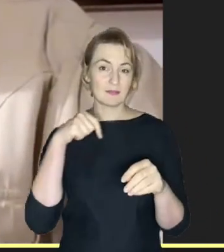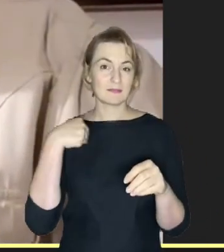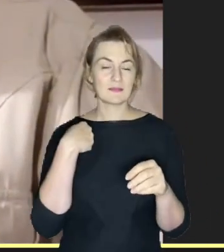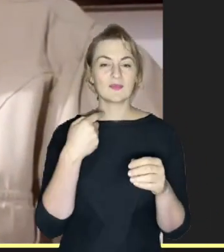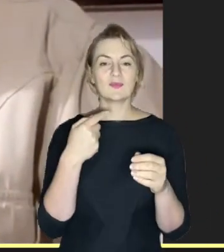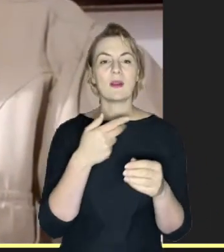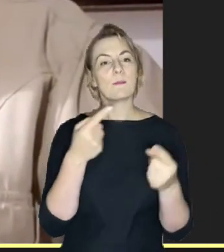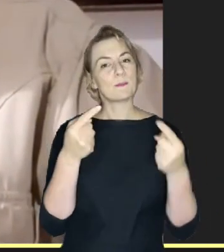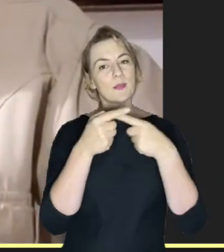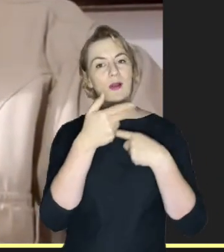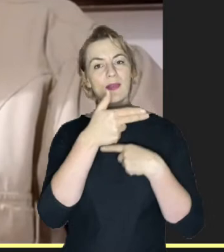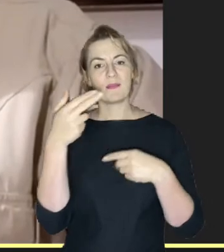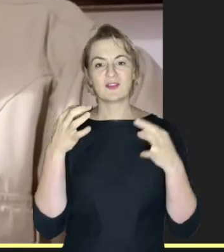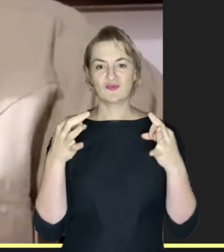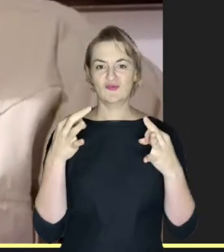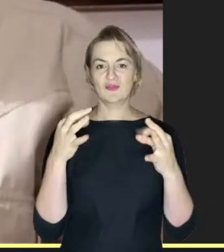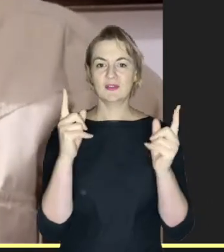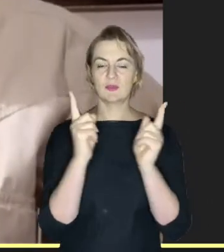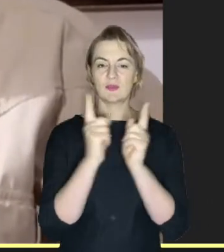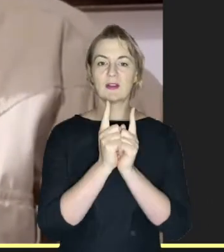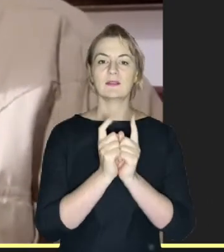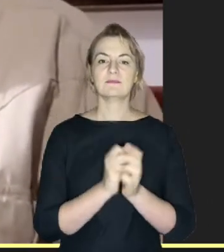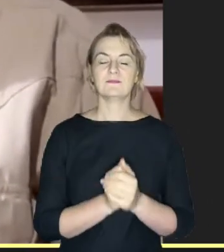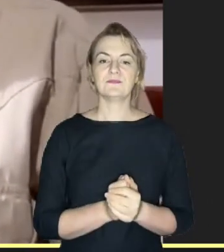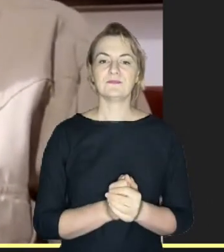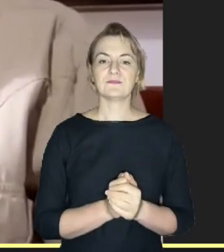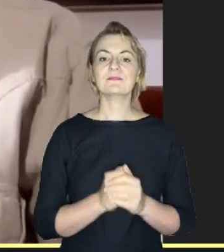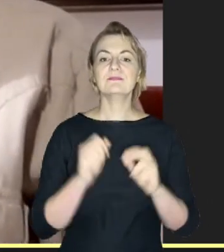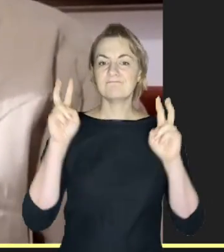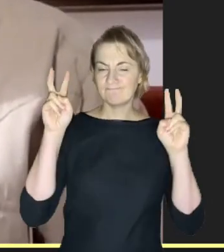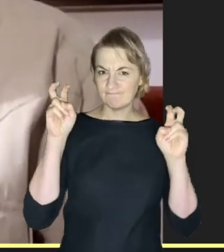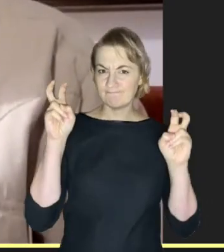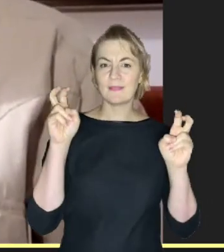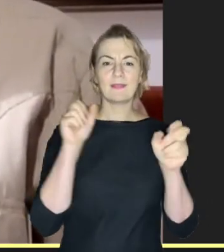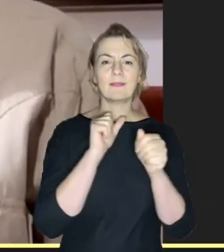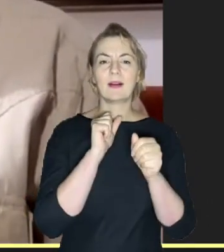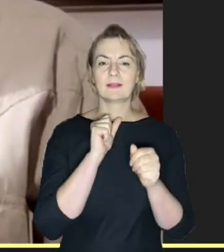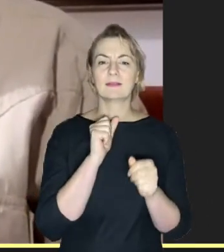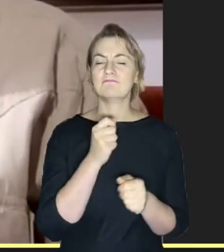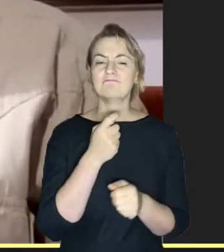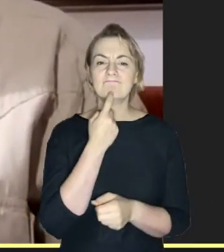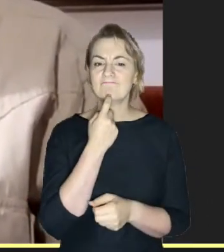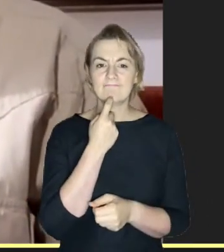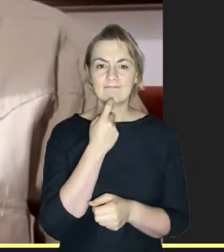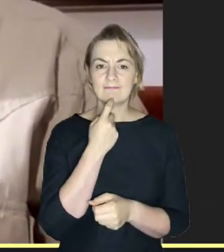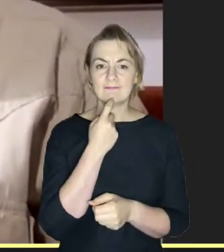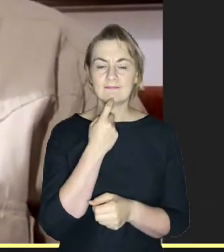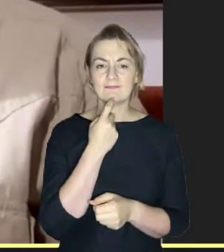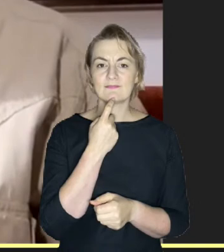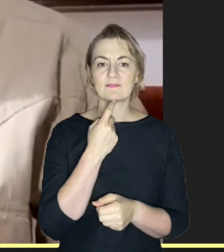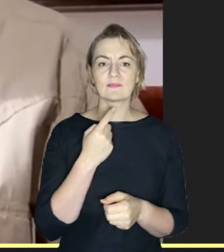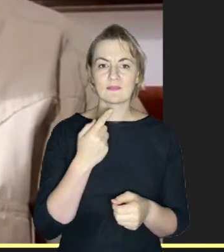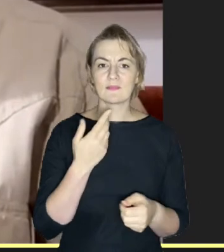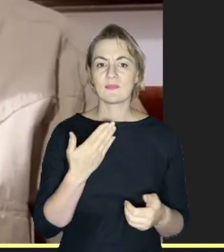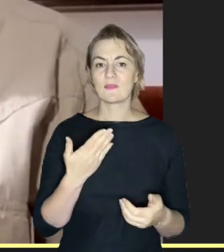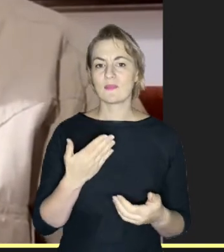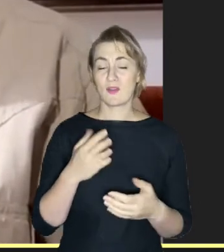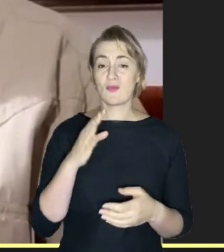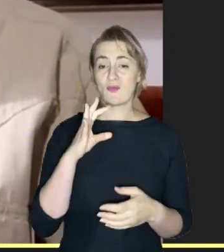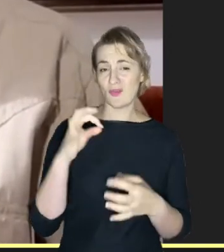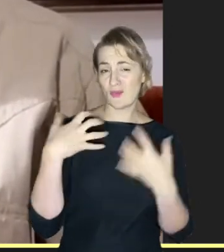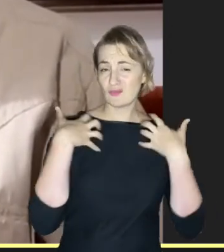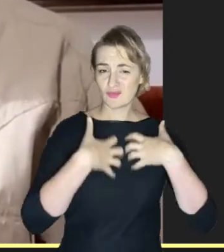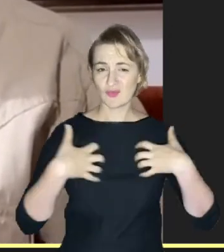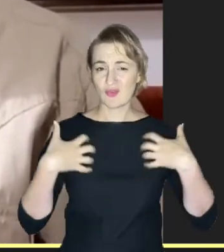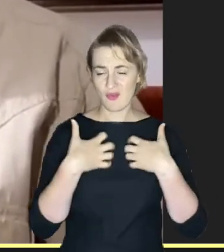spotkania. Przypomnę, że tym tematem jest dajmy odetchnąć przyrodzie, dajmy odetchnąć